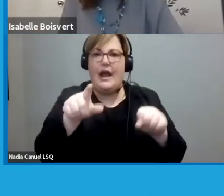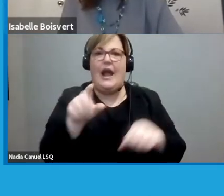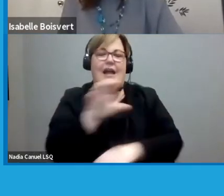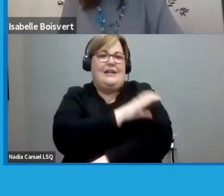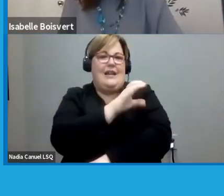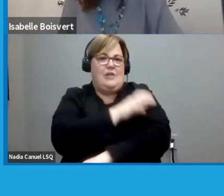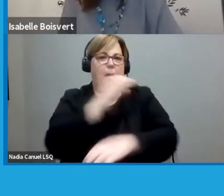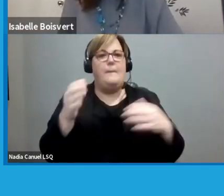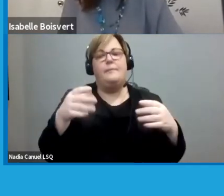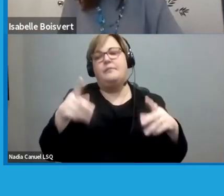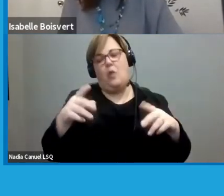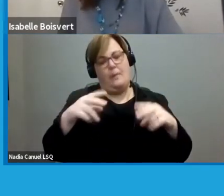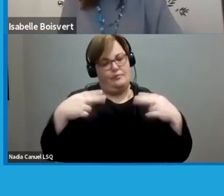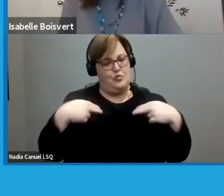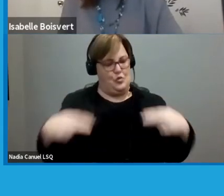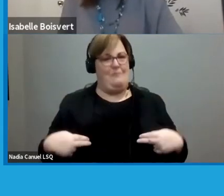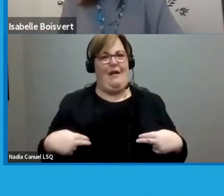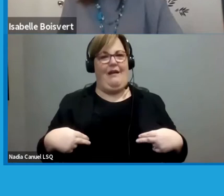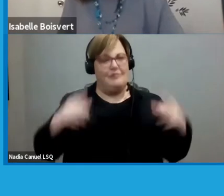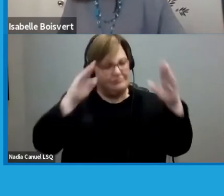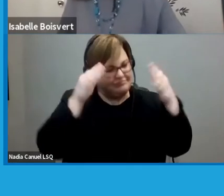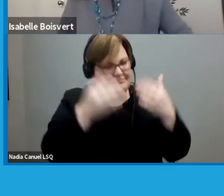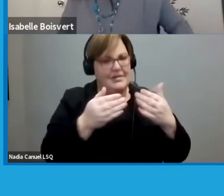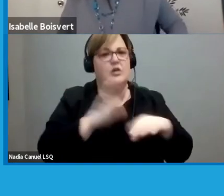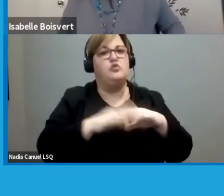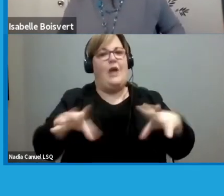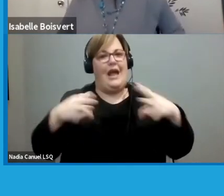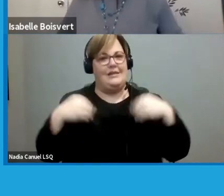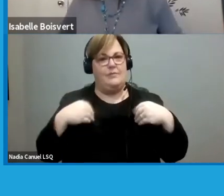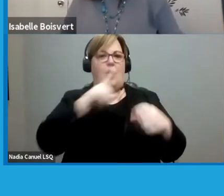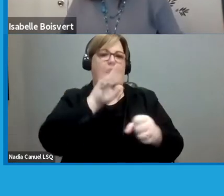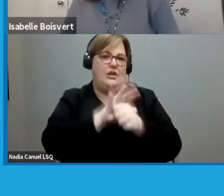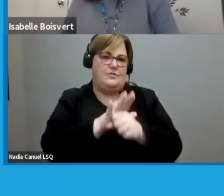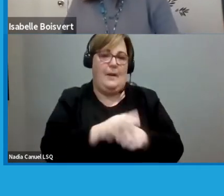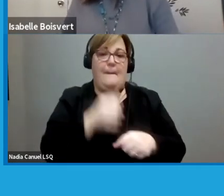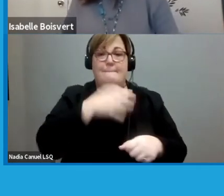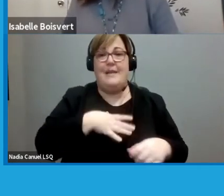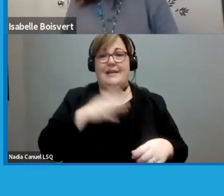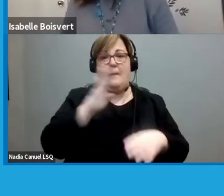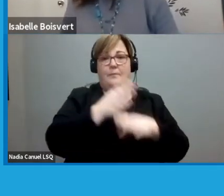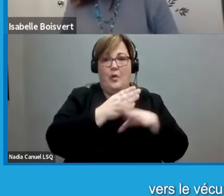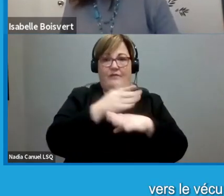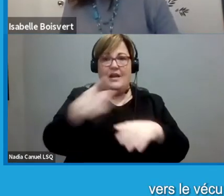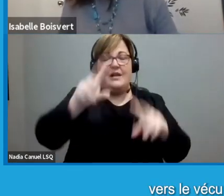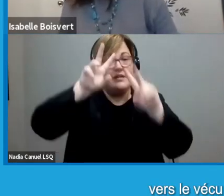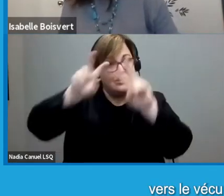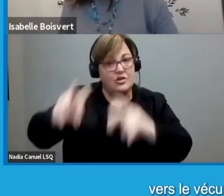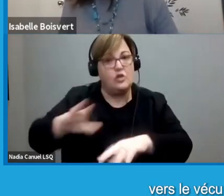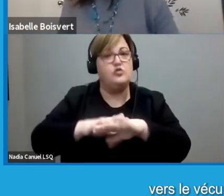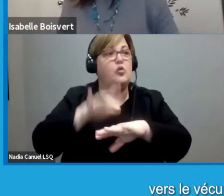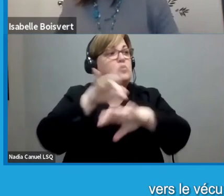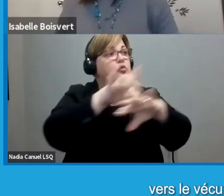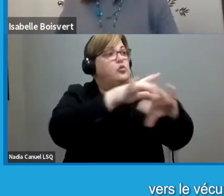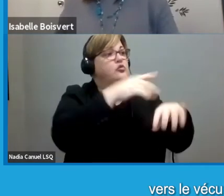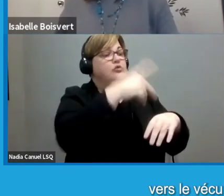d'approche humaniste qui utilise entre autres des outils de la thérapie d'acceptation et de l'engagement. Madame Boisvert porte ses intérêts de recherche vers le vécu des femmes en